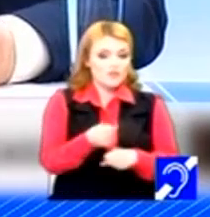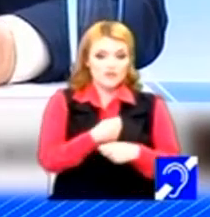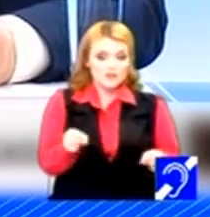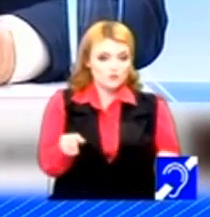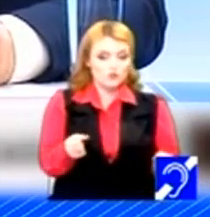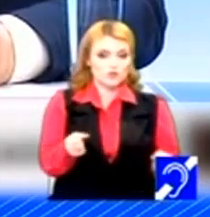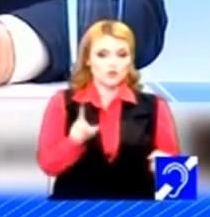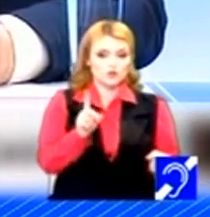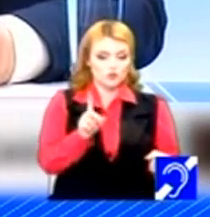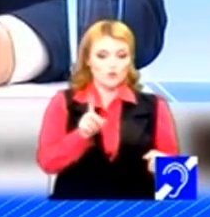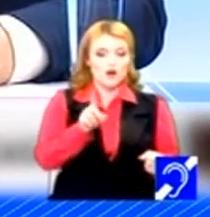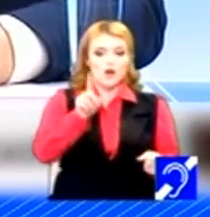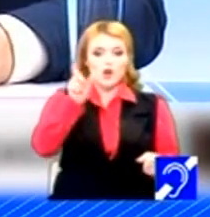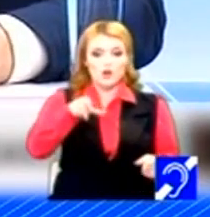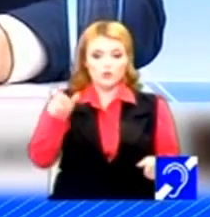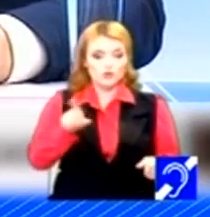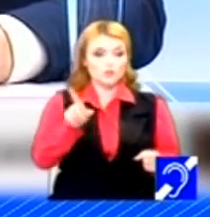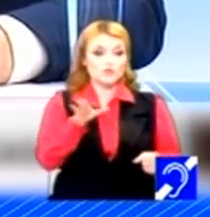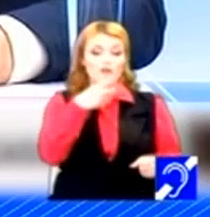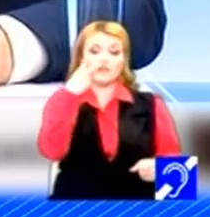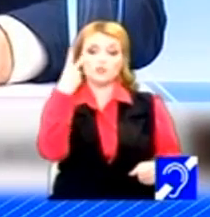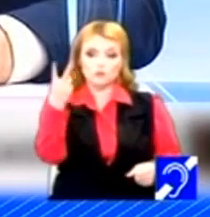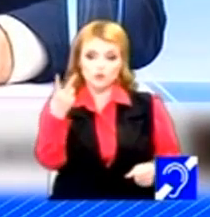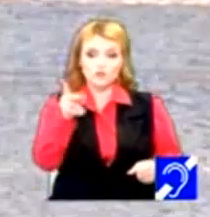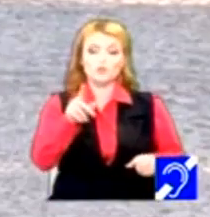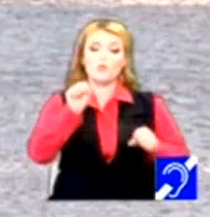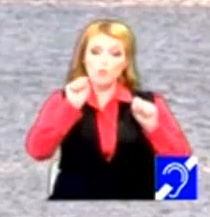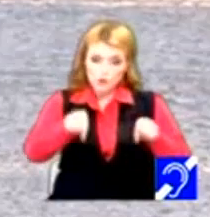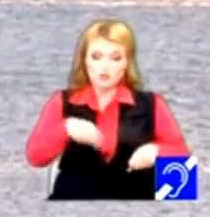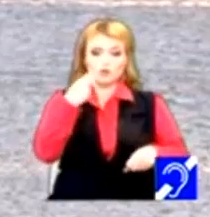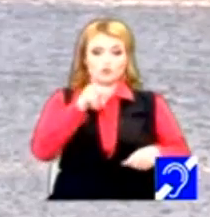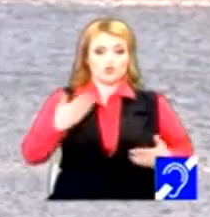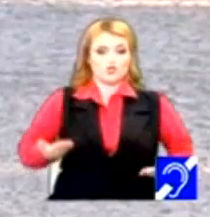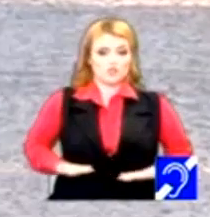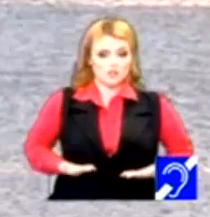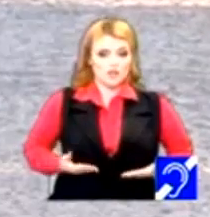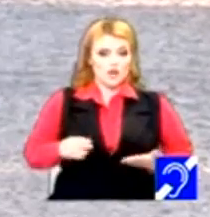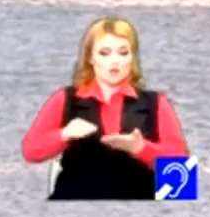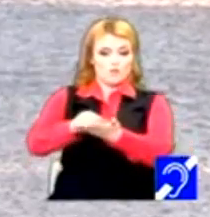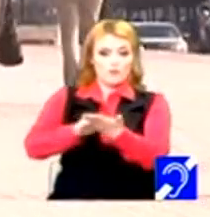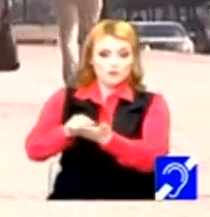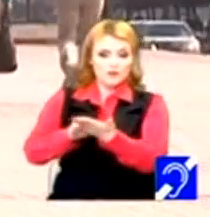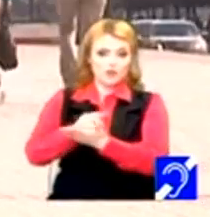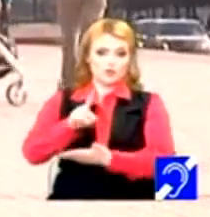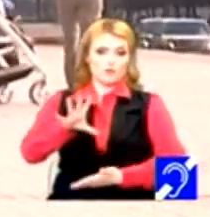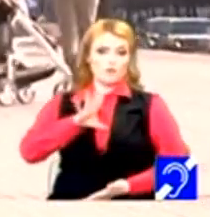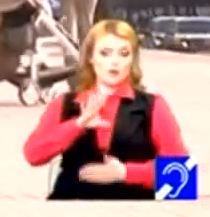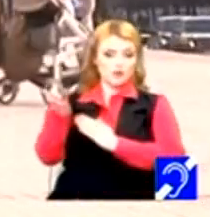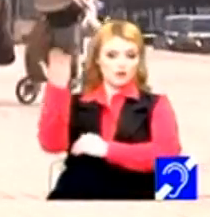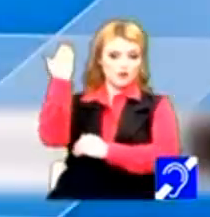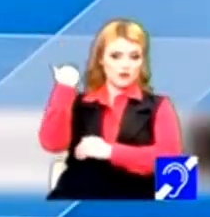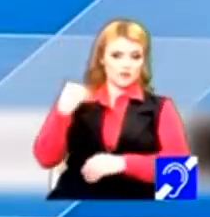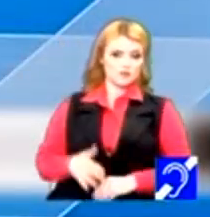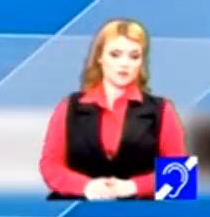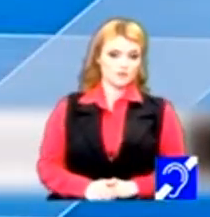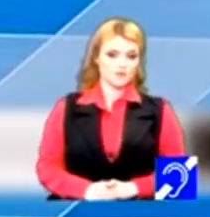oameni, după ce au văzut că se poate mai bine, să se repetă ce a fost în trecut. Dar în